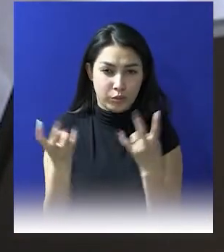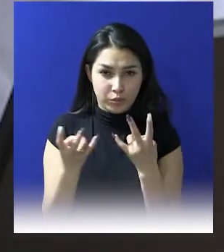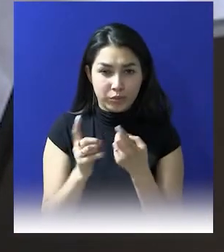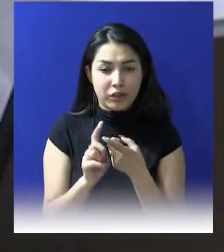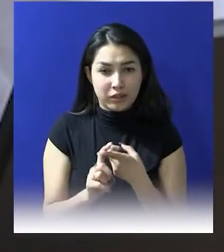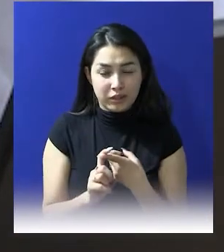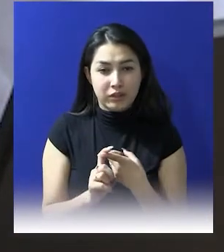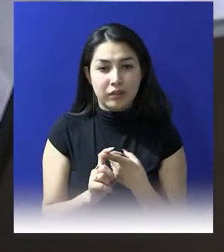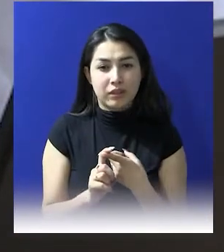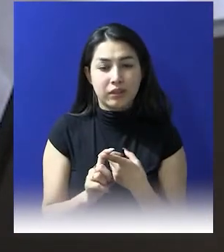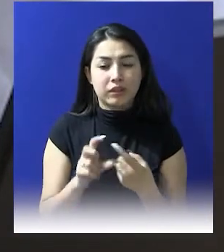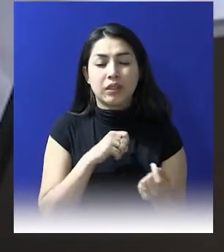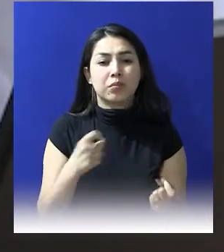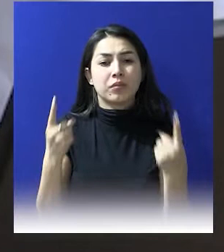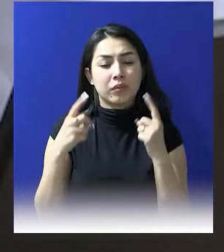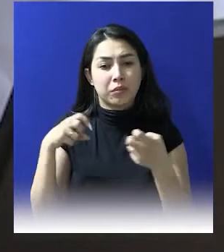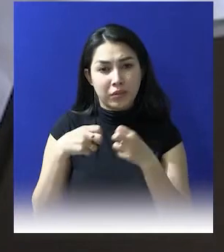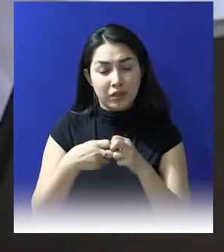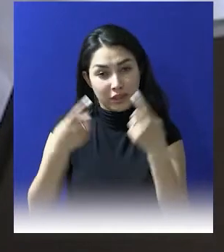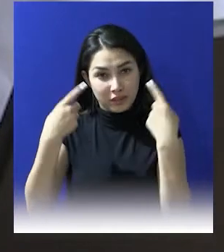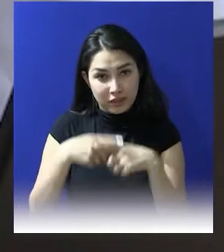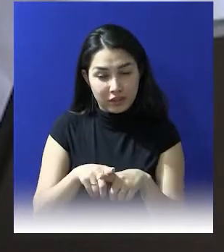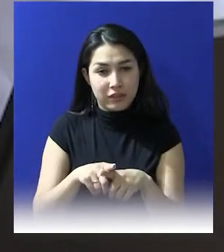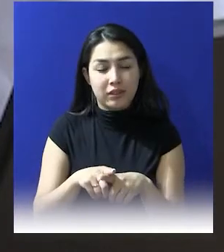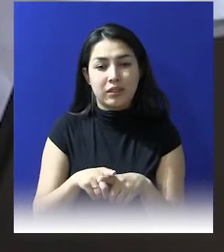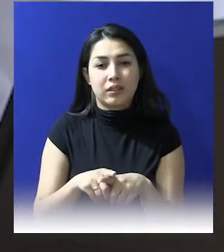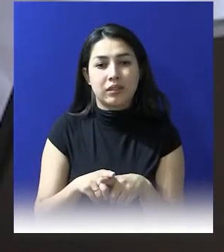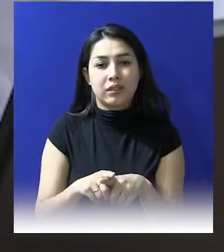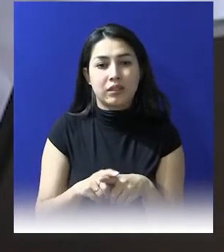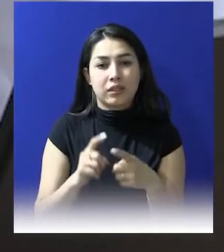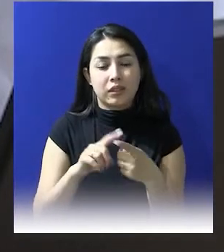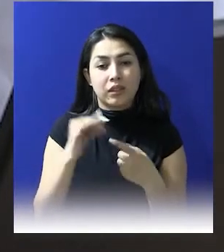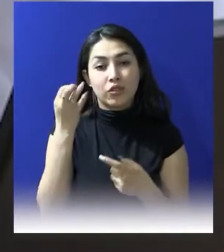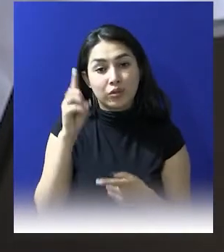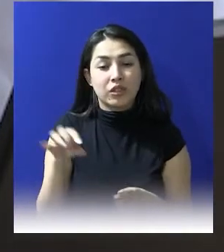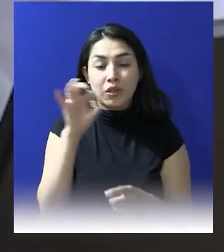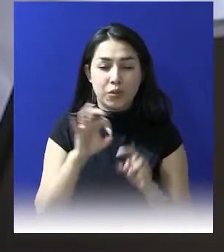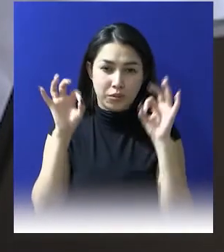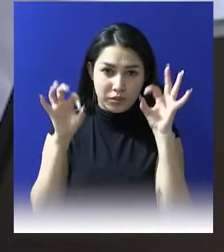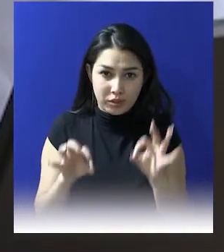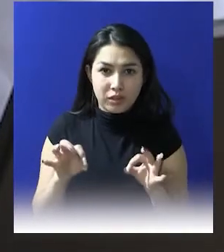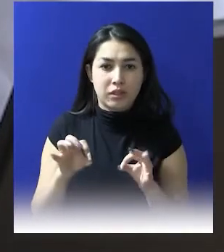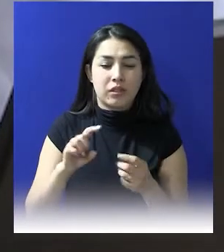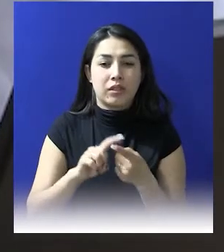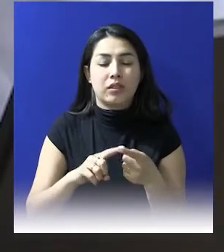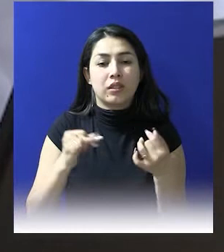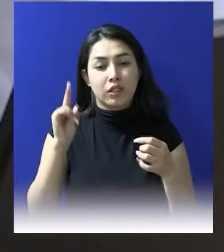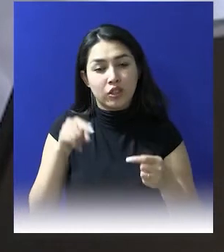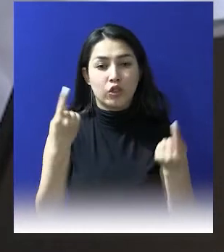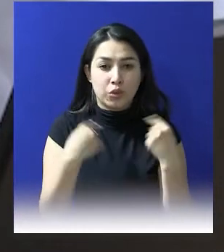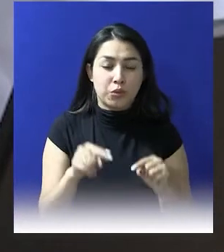десе болмайды. Ең үлкен мәселе техника жөнінен Нұржан Болдар кешенмен сізге айттым. Мынау СПК менен басқа